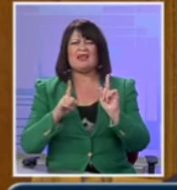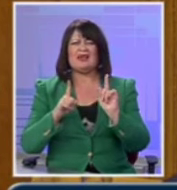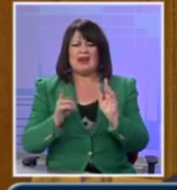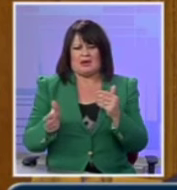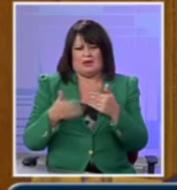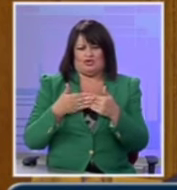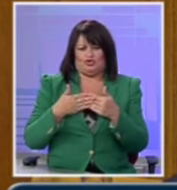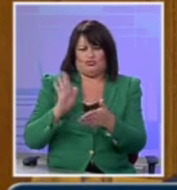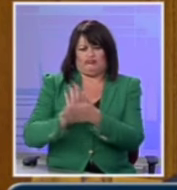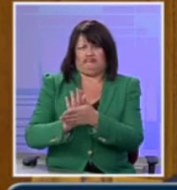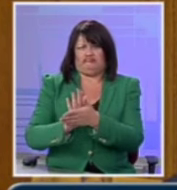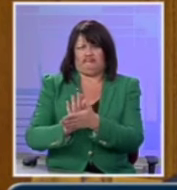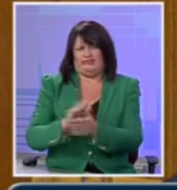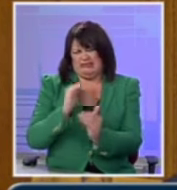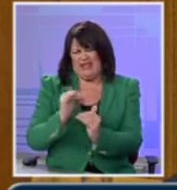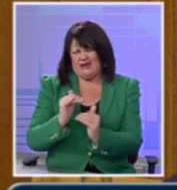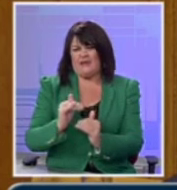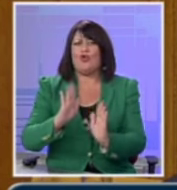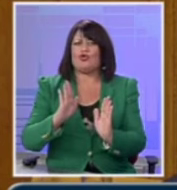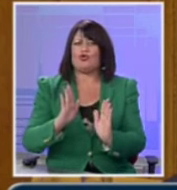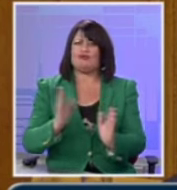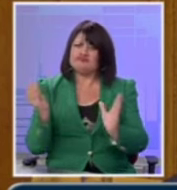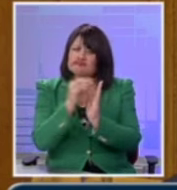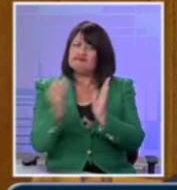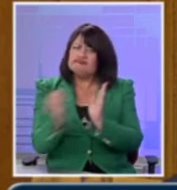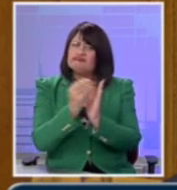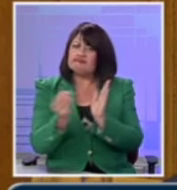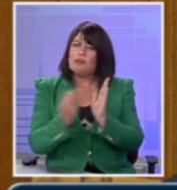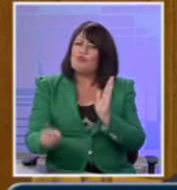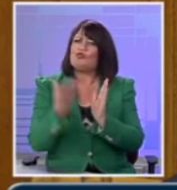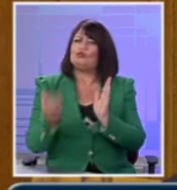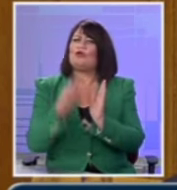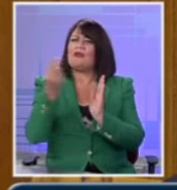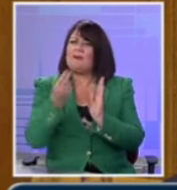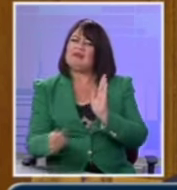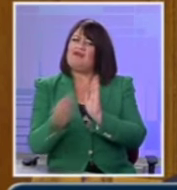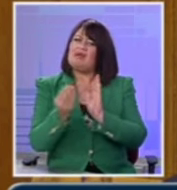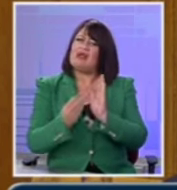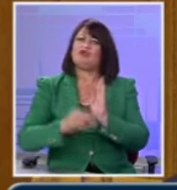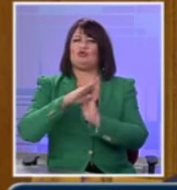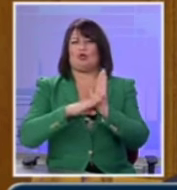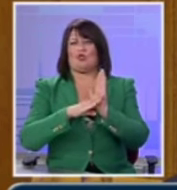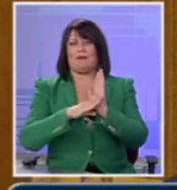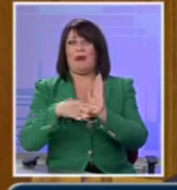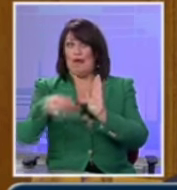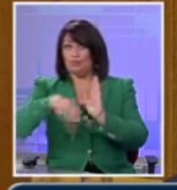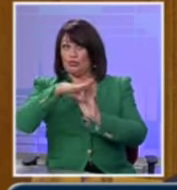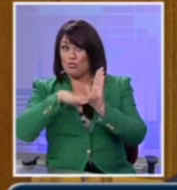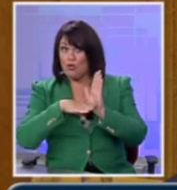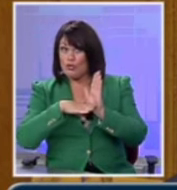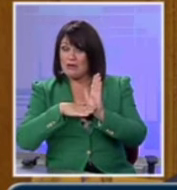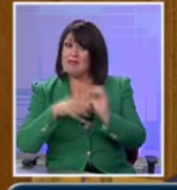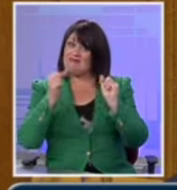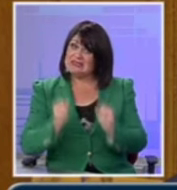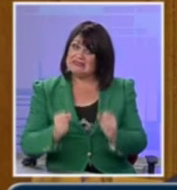κλειστό, αλλά δυναμικό και θα εμπλουτίζεται διαρκώς με νέα περιεχόμενα. Το πρόγραμμα αυτό, βασικά στοιχεία του